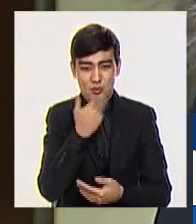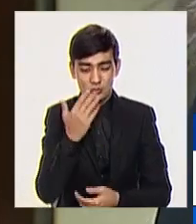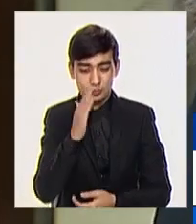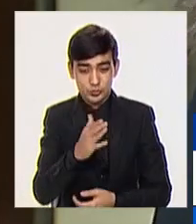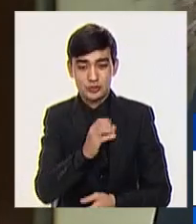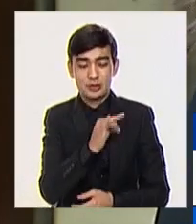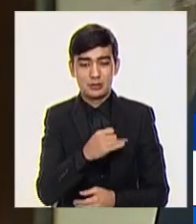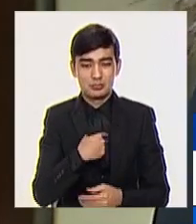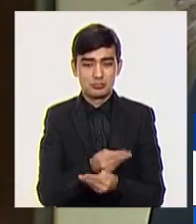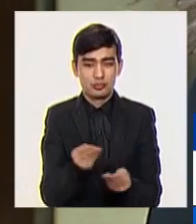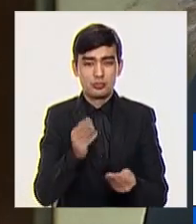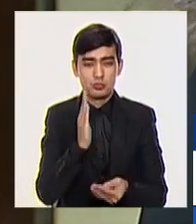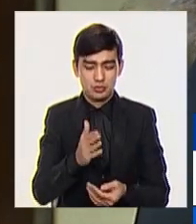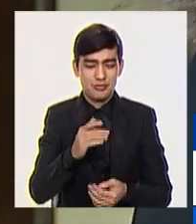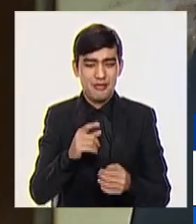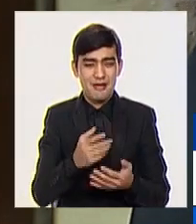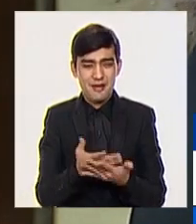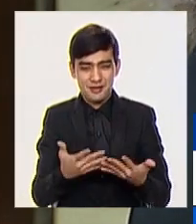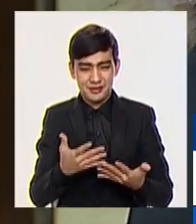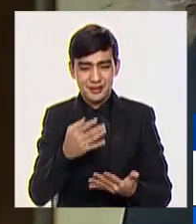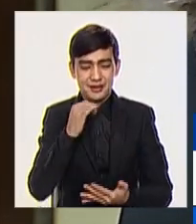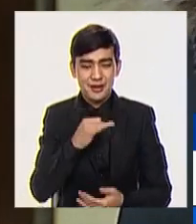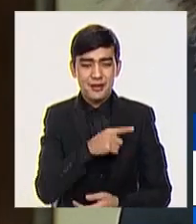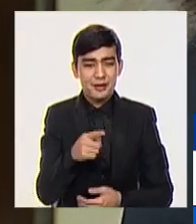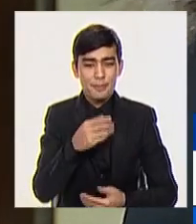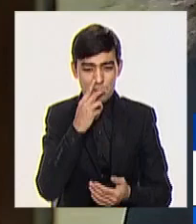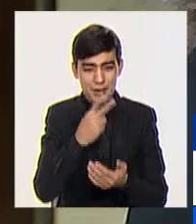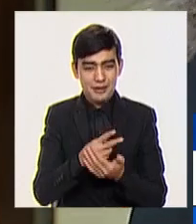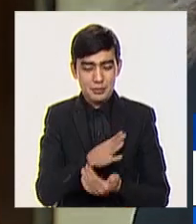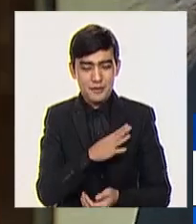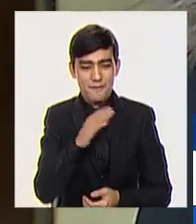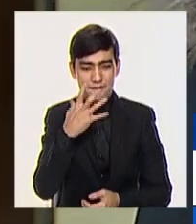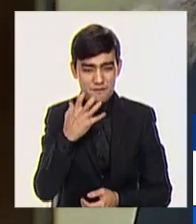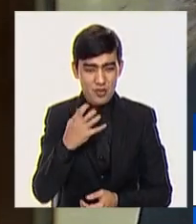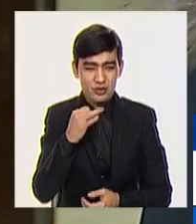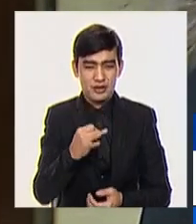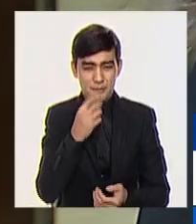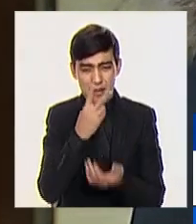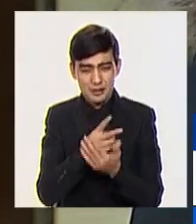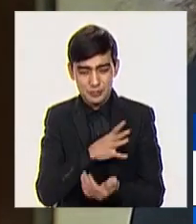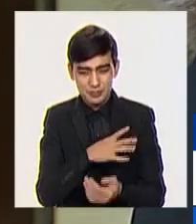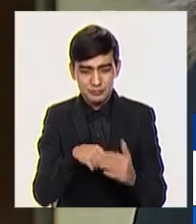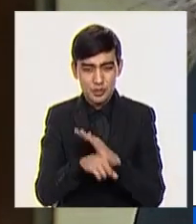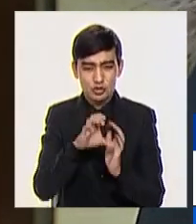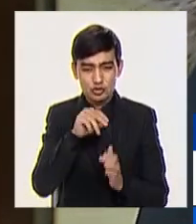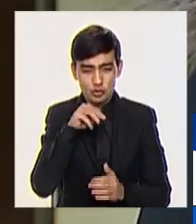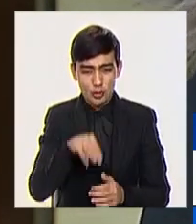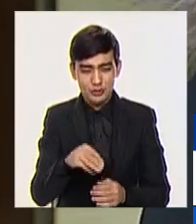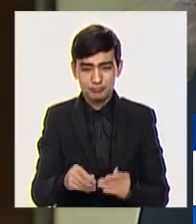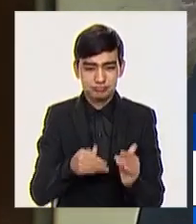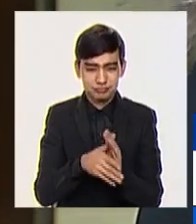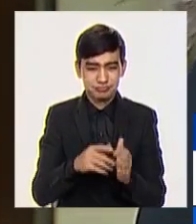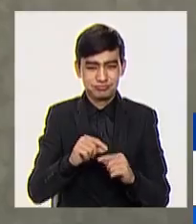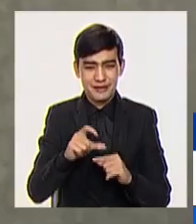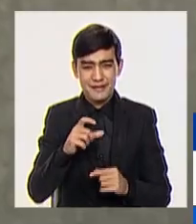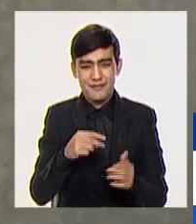использован в разные. Они показывали фотографии, показывали счета по НИР-вкладчикам с